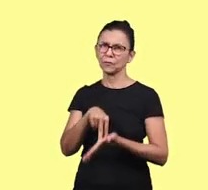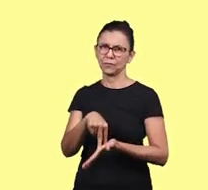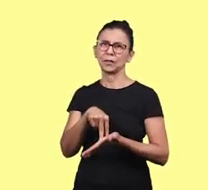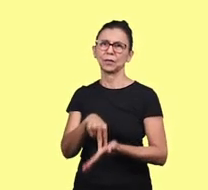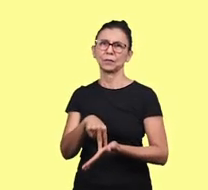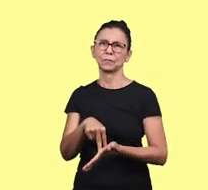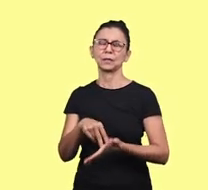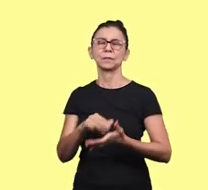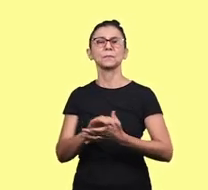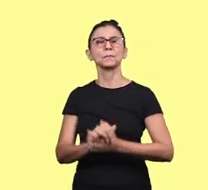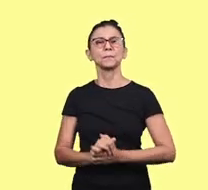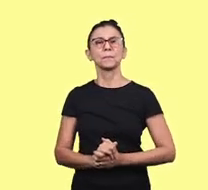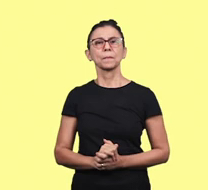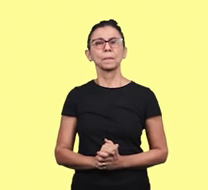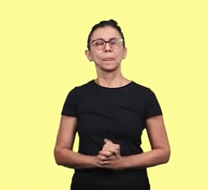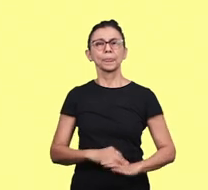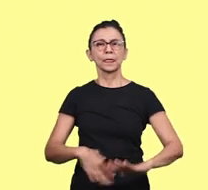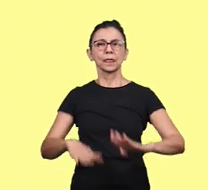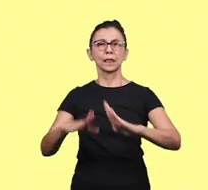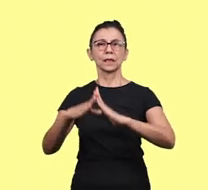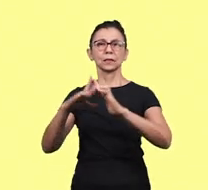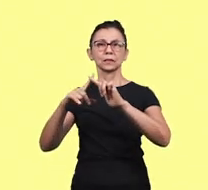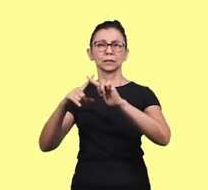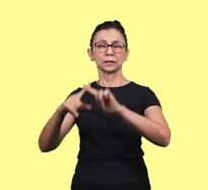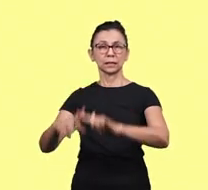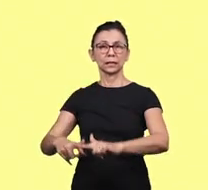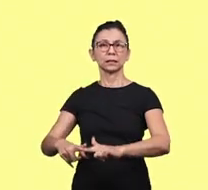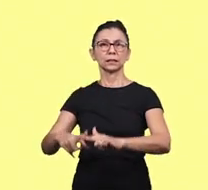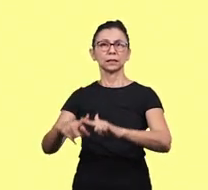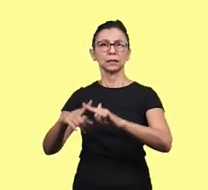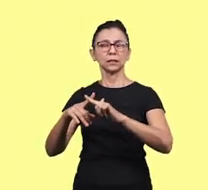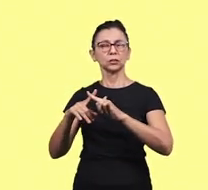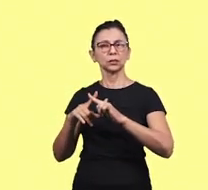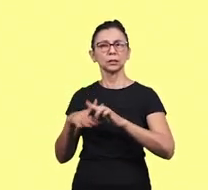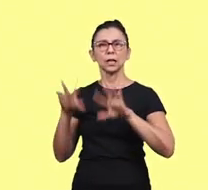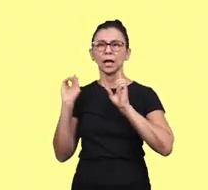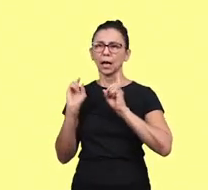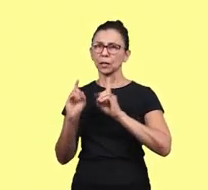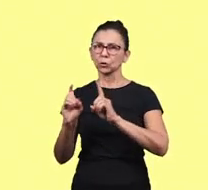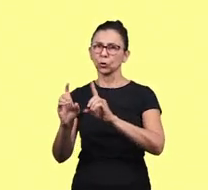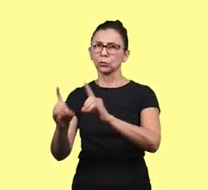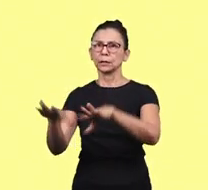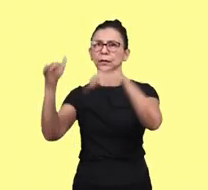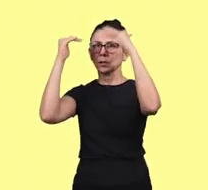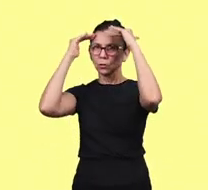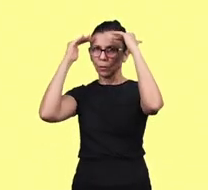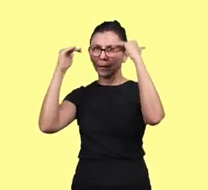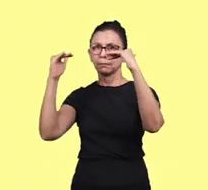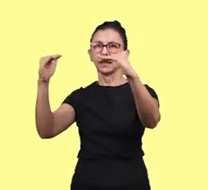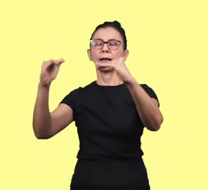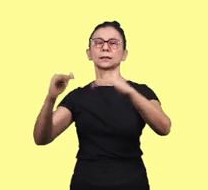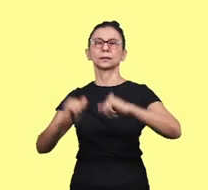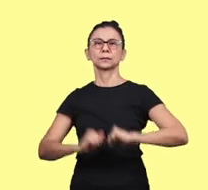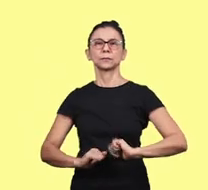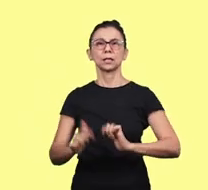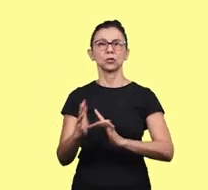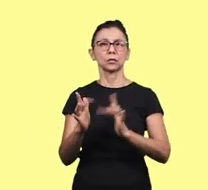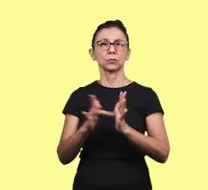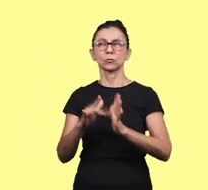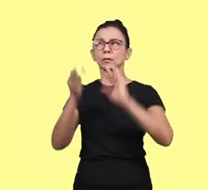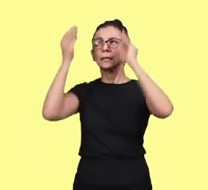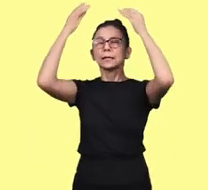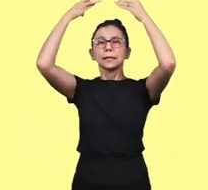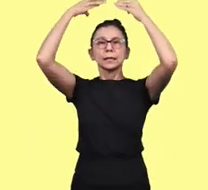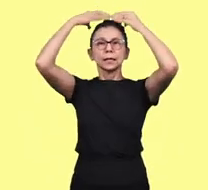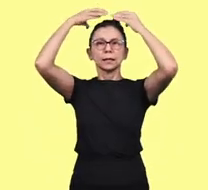Jésus est notre ferme fondement. Donc notre Église, elle est affermie et a été fondée par Jésus. Et